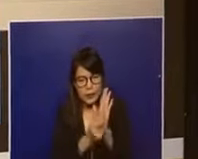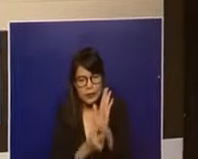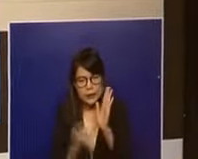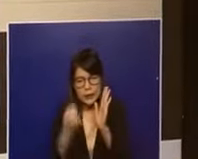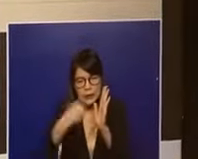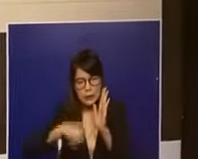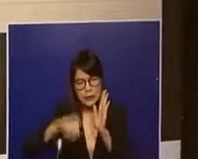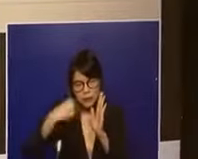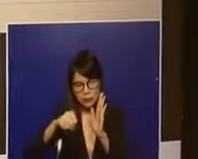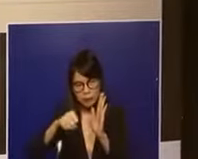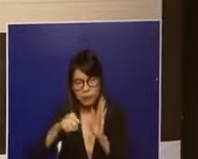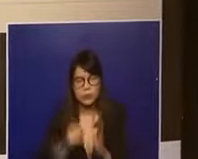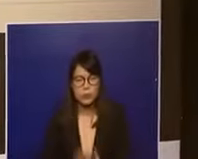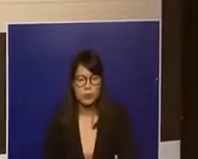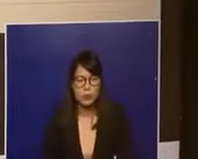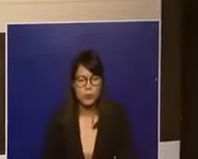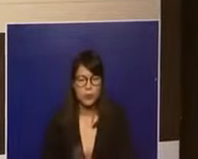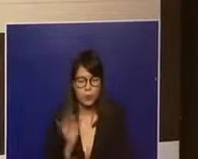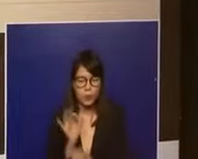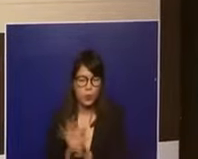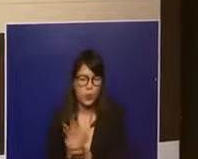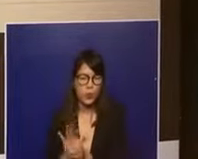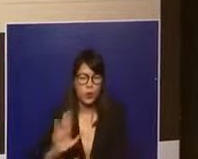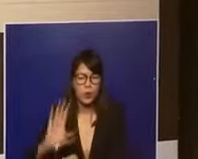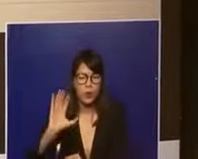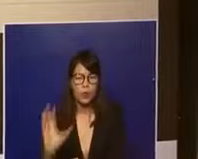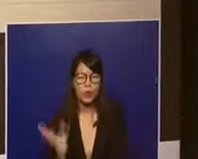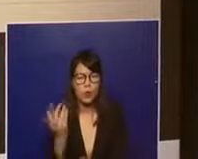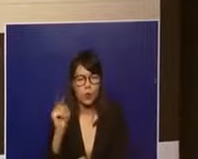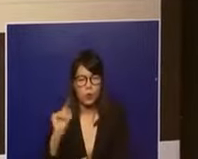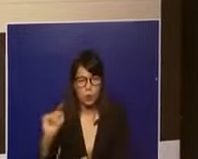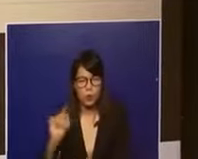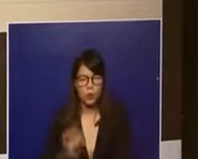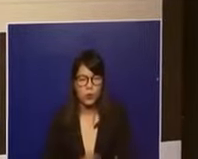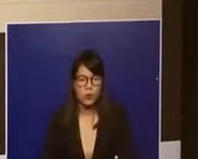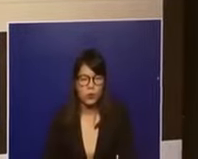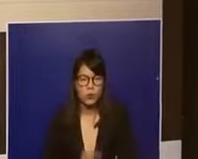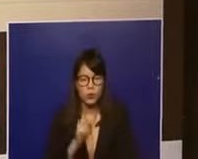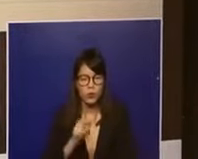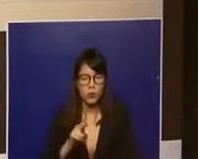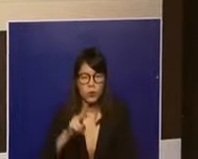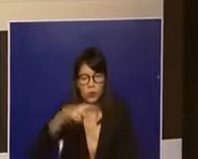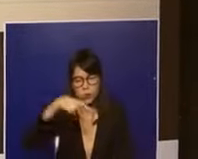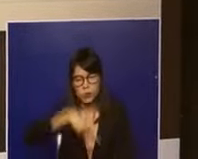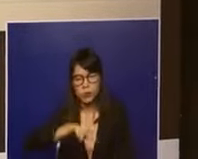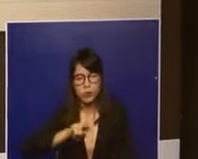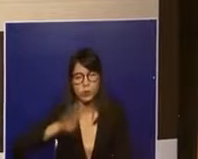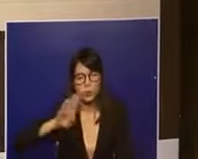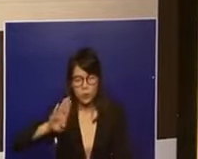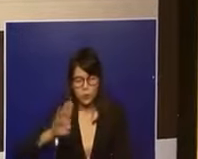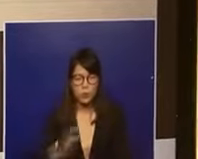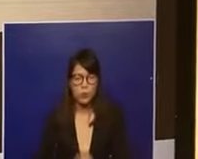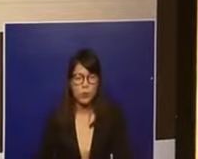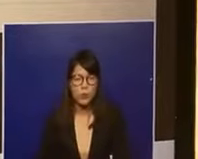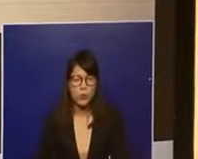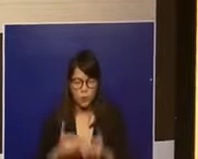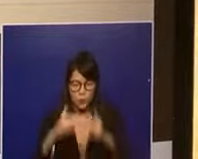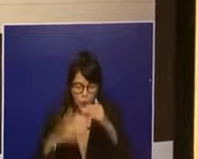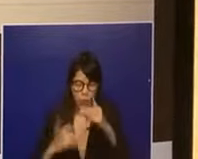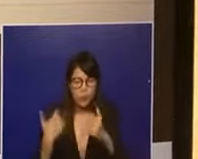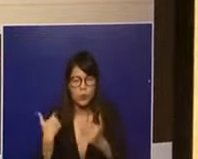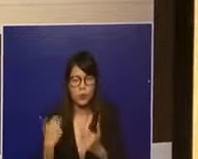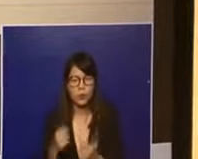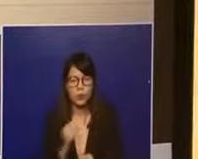ประกอบธุรกิจของธนาคารโลกผลจากการดำเนินการดังกล่าวนะครับของพรบ.อำนวยความสะดวกทําให้ลดโอกาสในการให้เจ้าหน้า